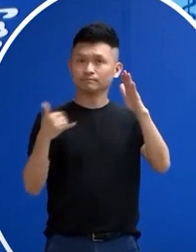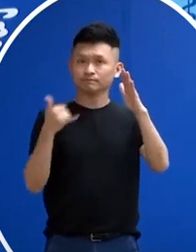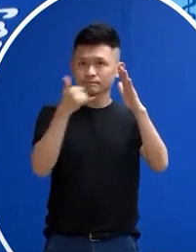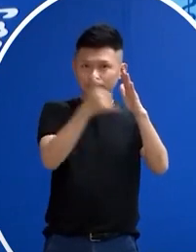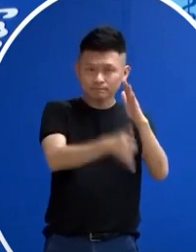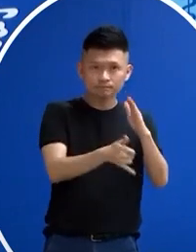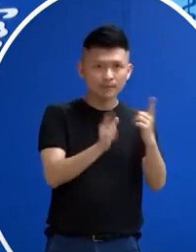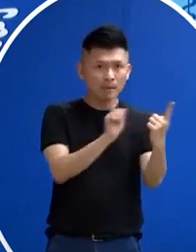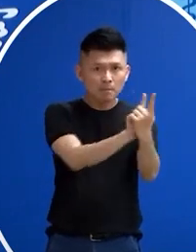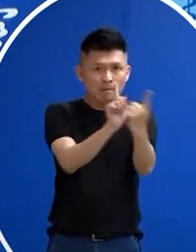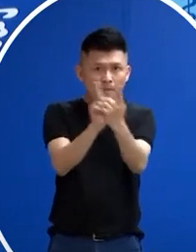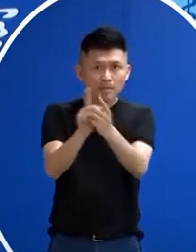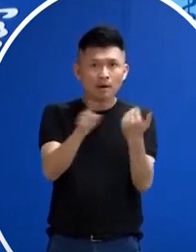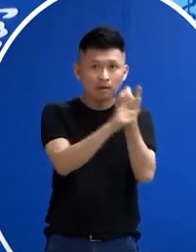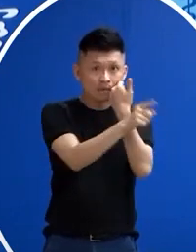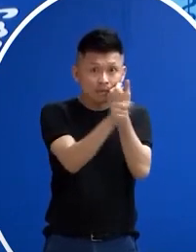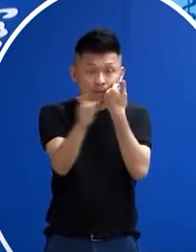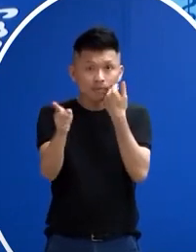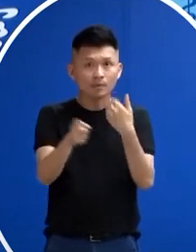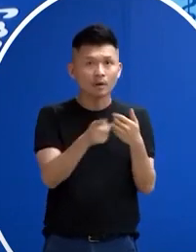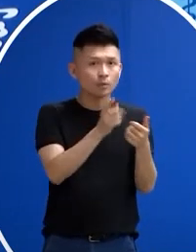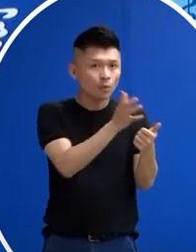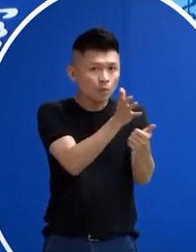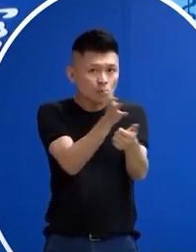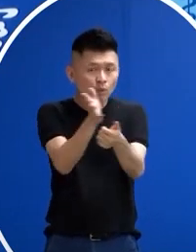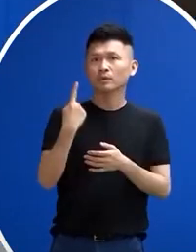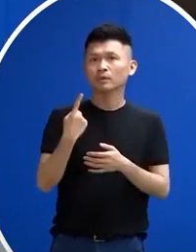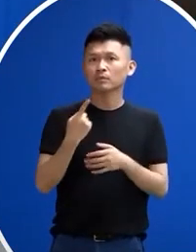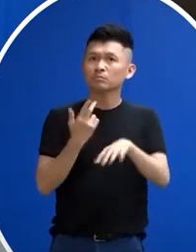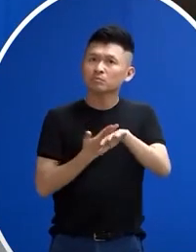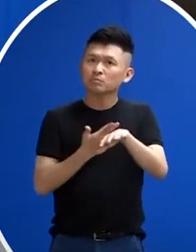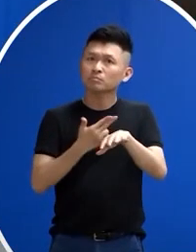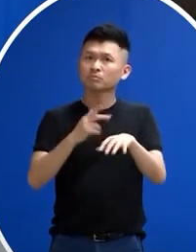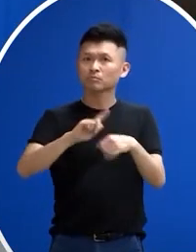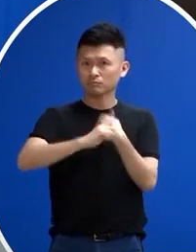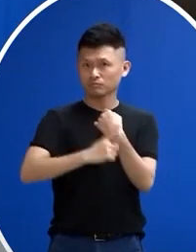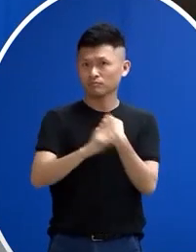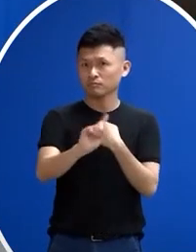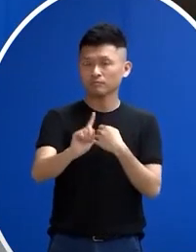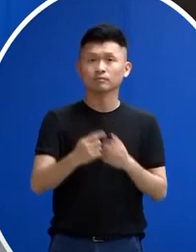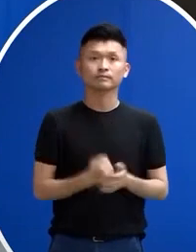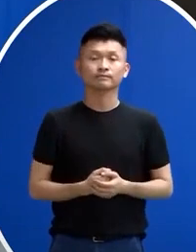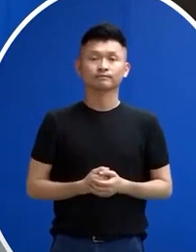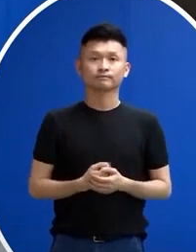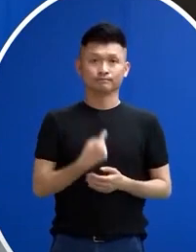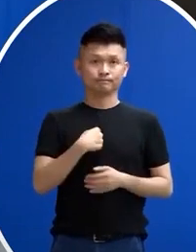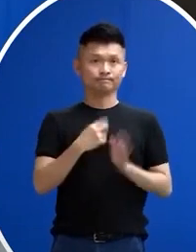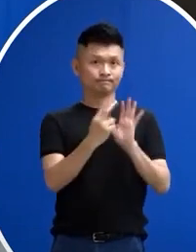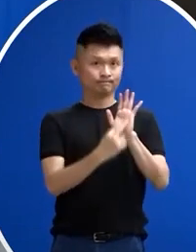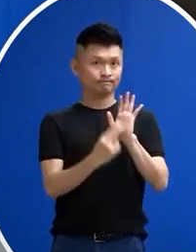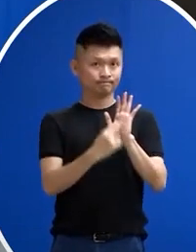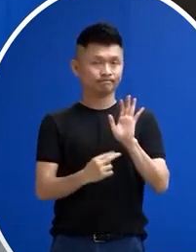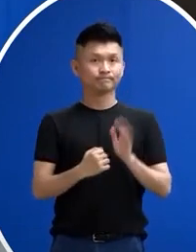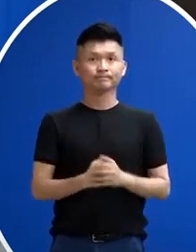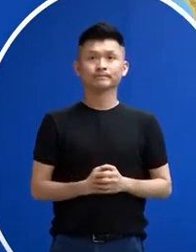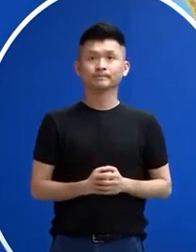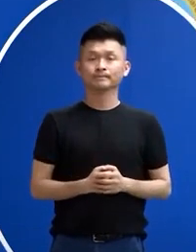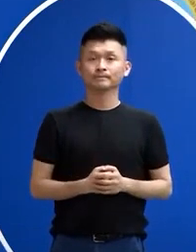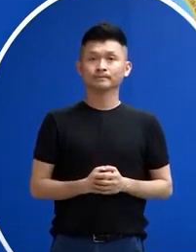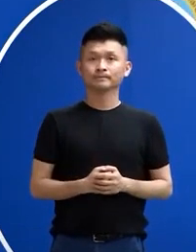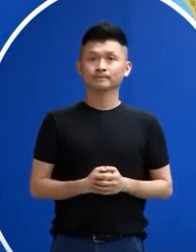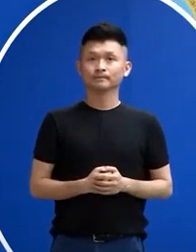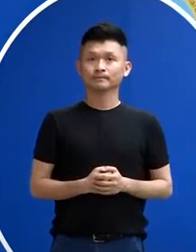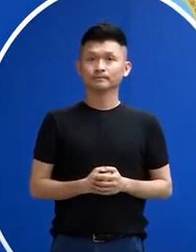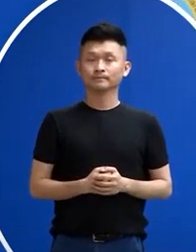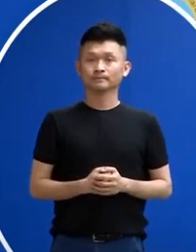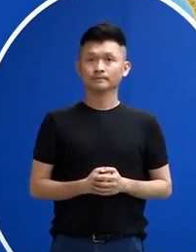接触者的调查啊，所以才有这些数据跟资料。我来说明一下，就是说我们应该是